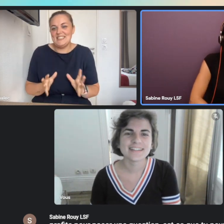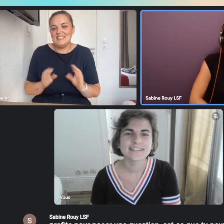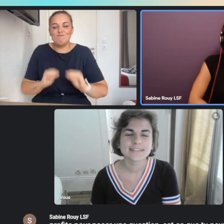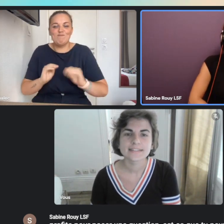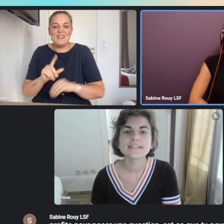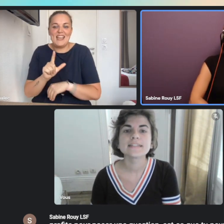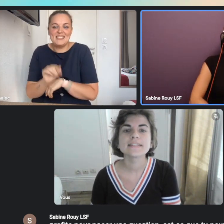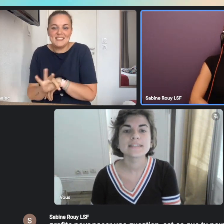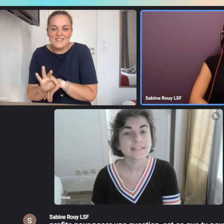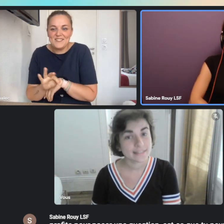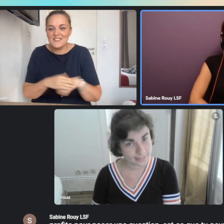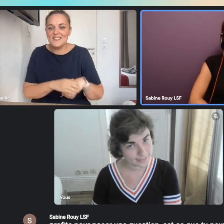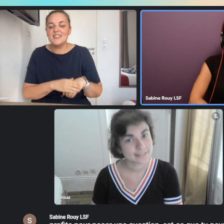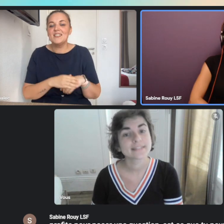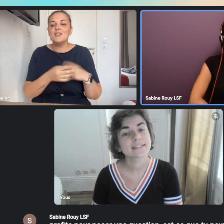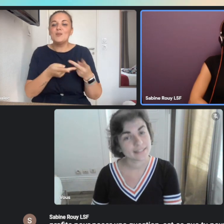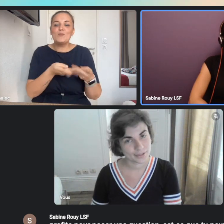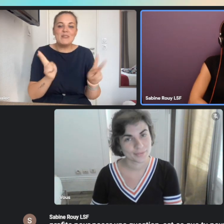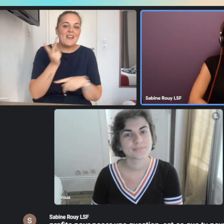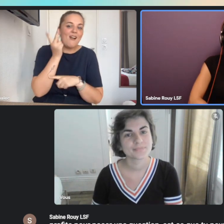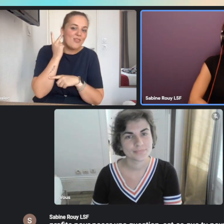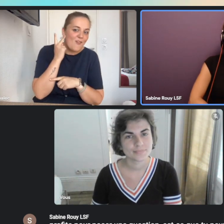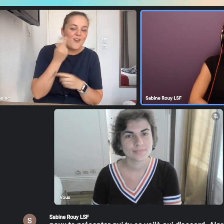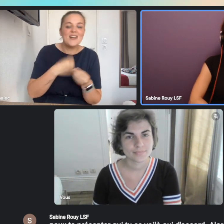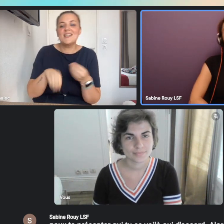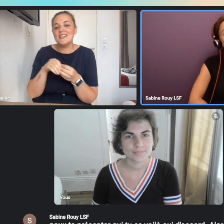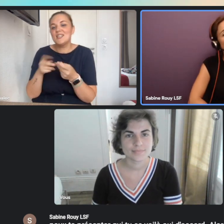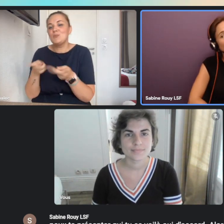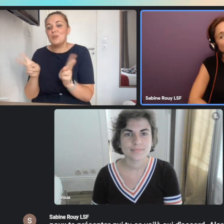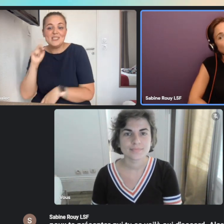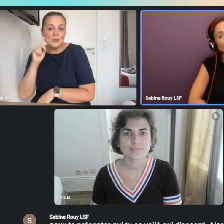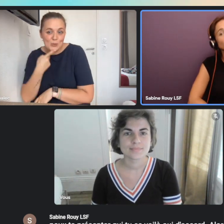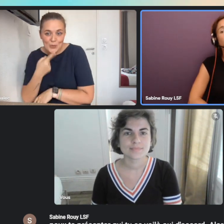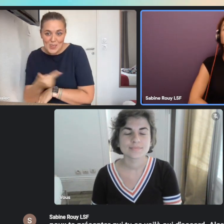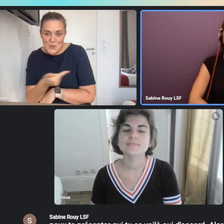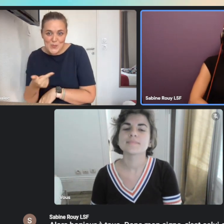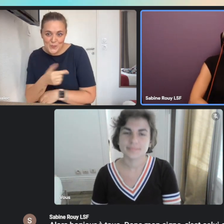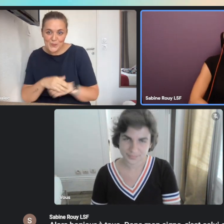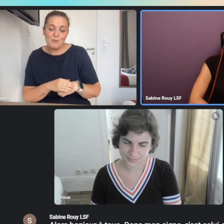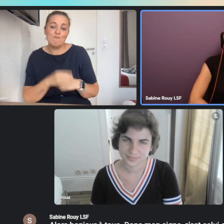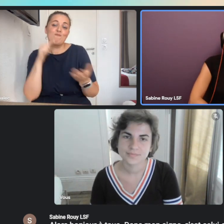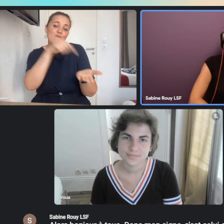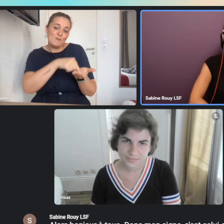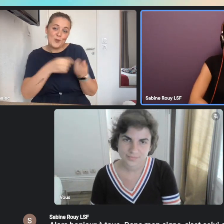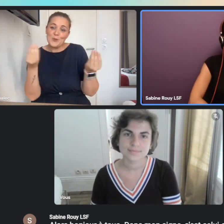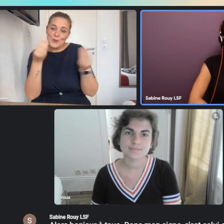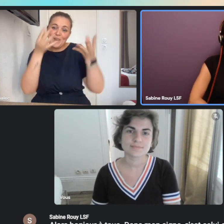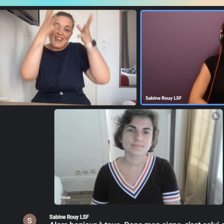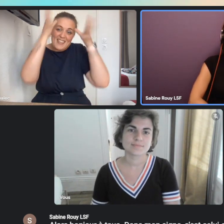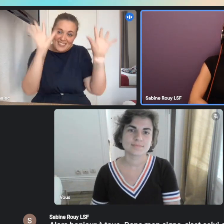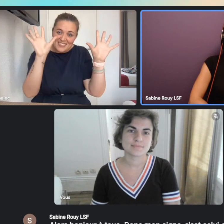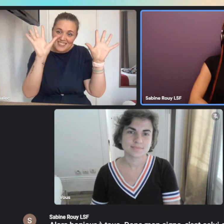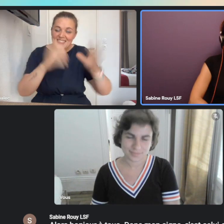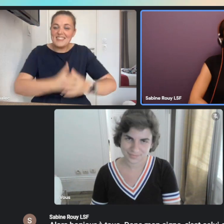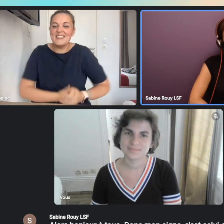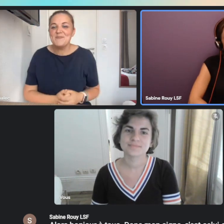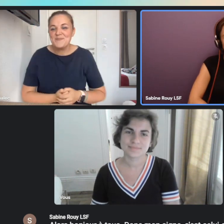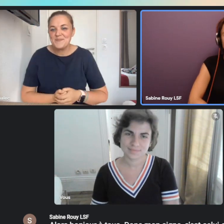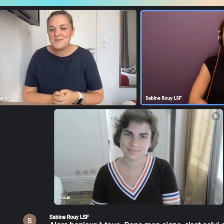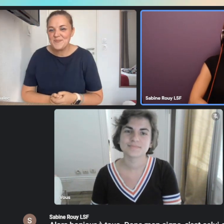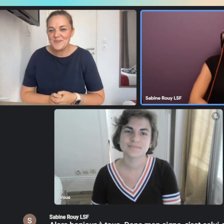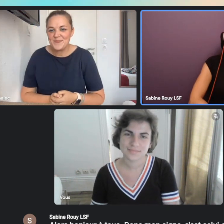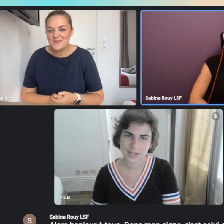Donc, mon métier, c'est formatrice en langue des signes pour un public entendant et un public sourd, les deux, sur